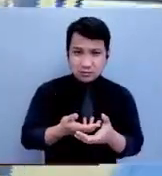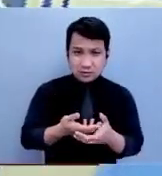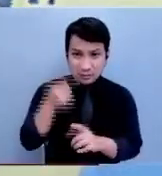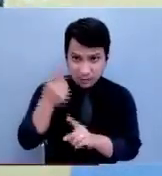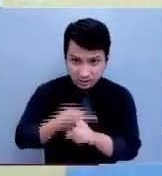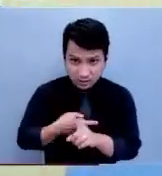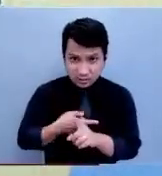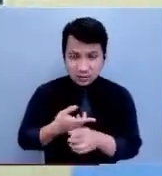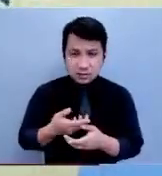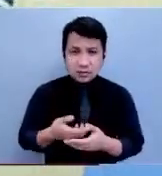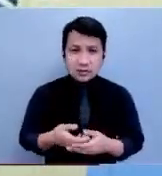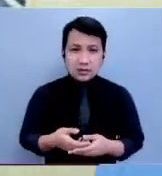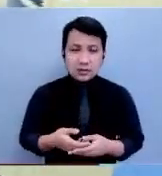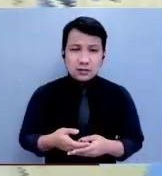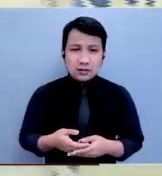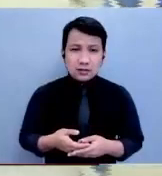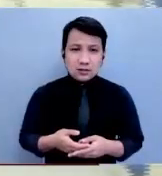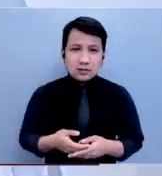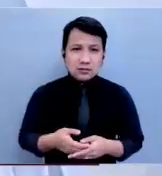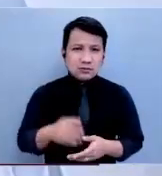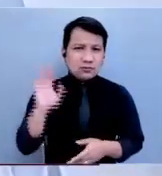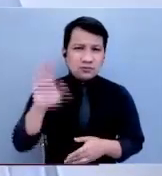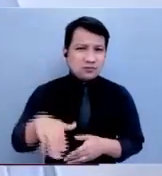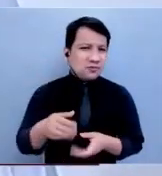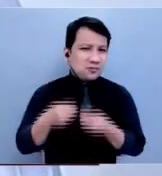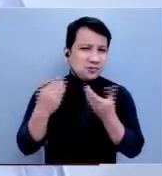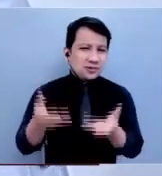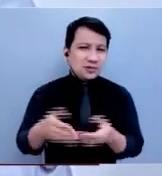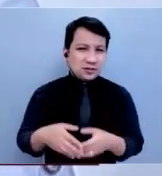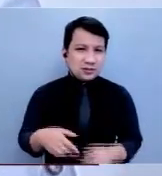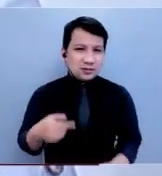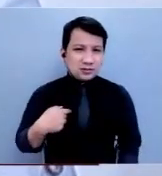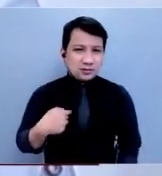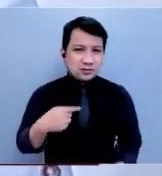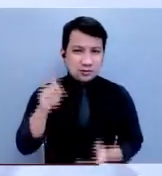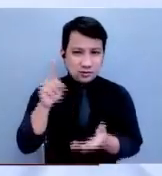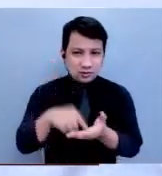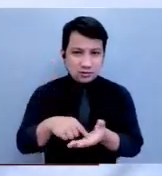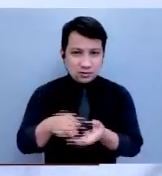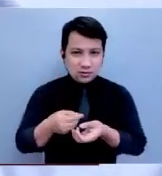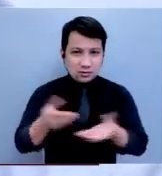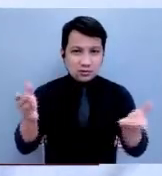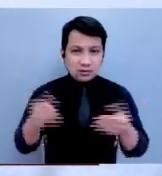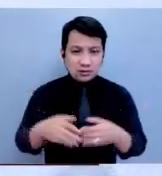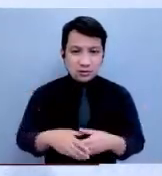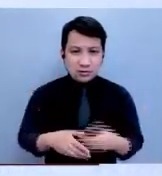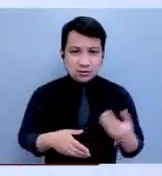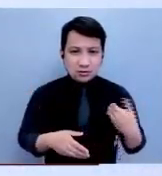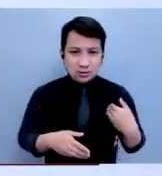a month. Huwag mo lang ibigay. Ako nga, 1,000 binibigay ko eh. Pero hindi naman